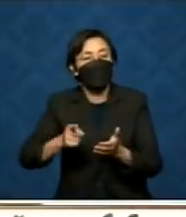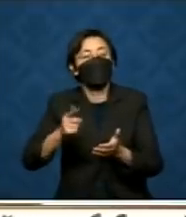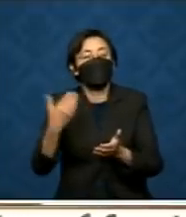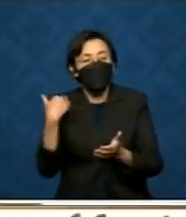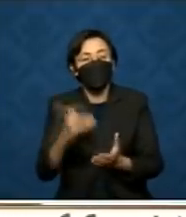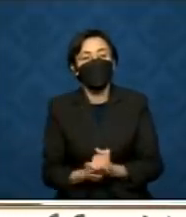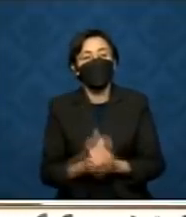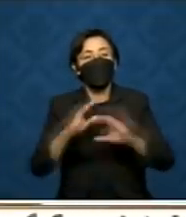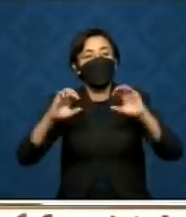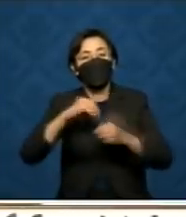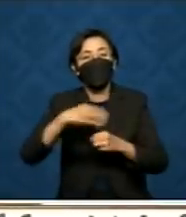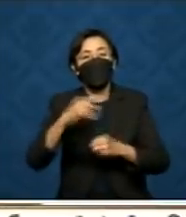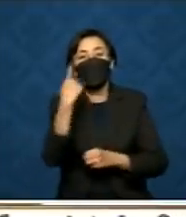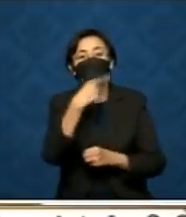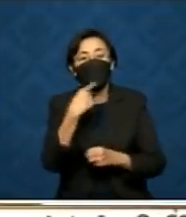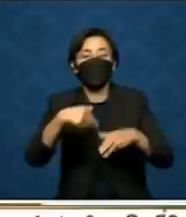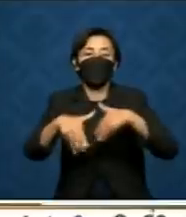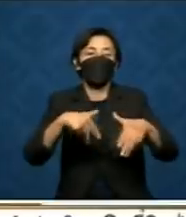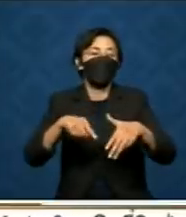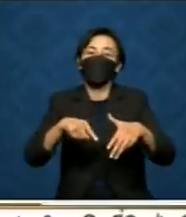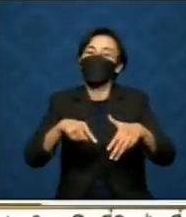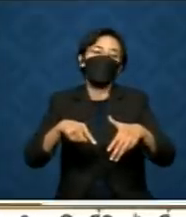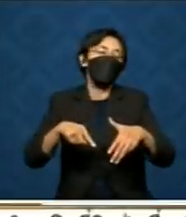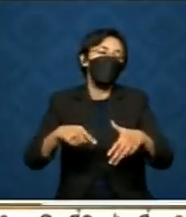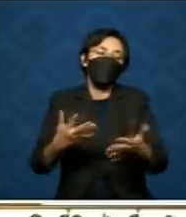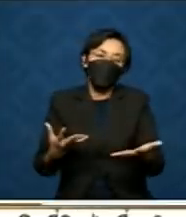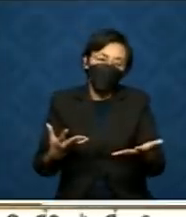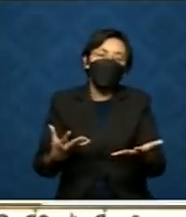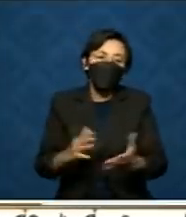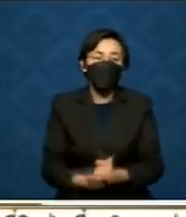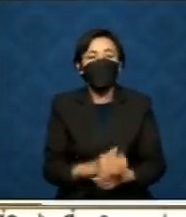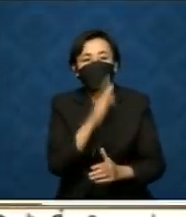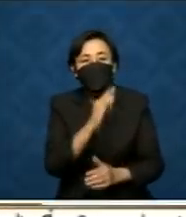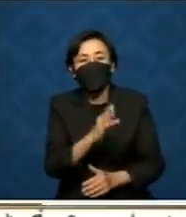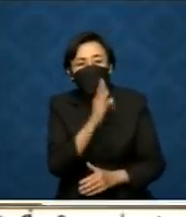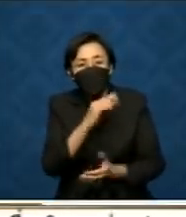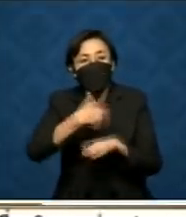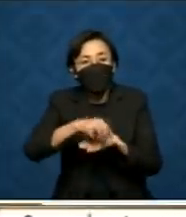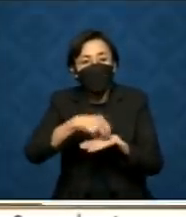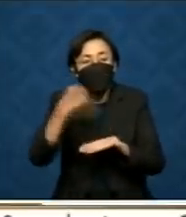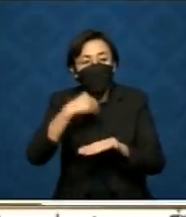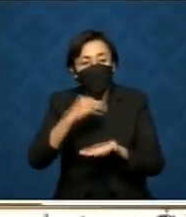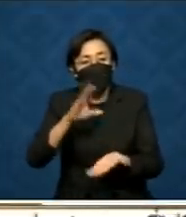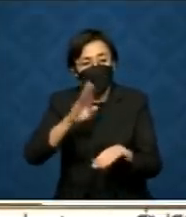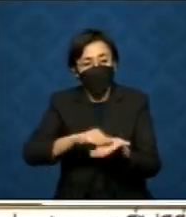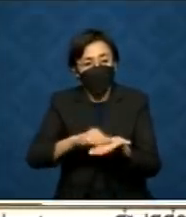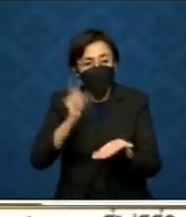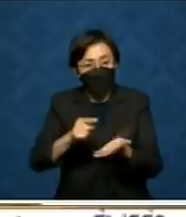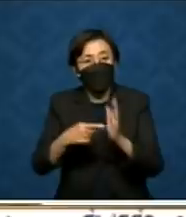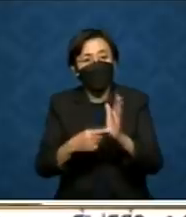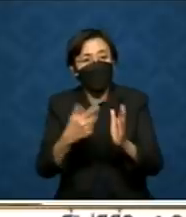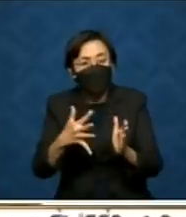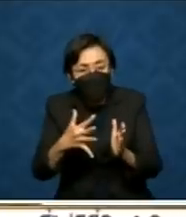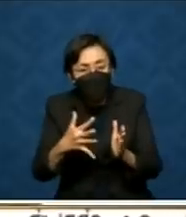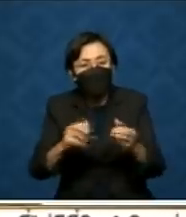ที่รัฐบาลไม่อยู่คนซวยคือประชาชนถ้าเรารายงานข้อเท็จแบบนี้รายงานไม่ใช่ความจริงแบบนี้อะไรจะเกิดขึ้น